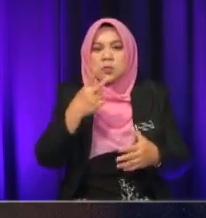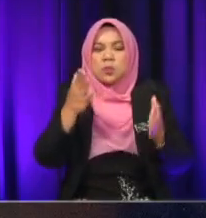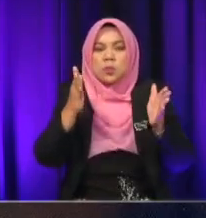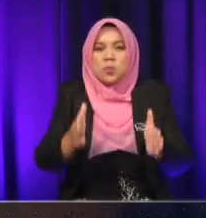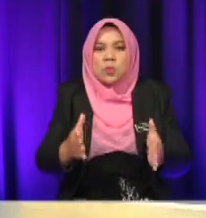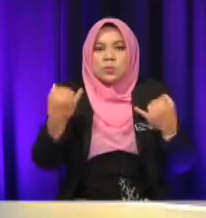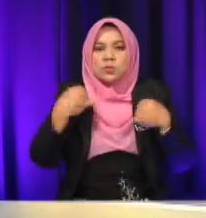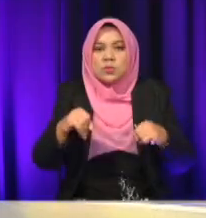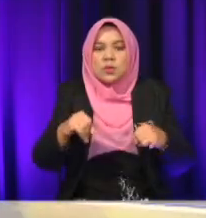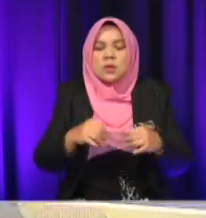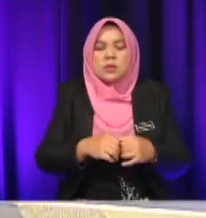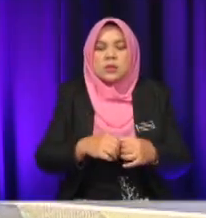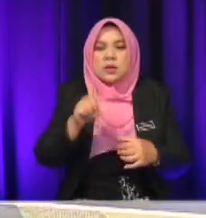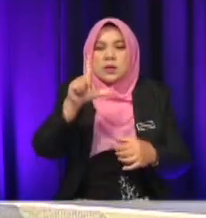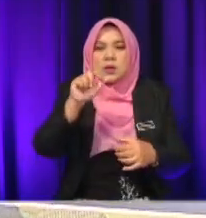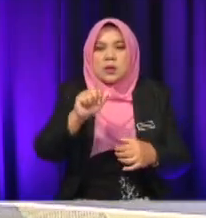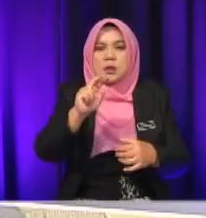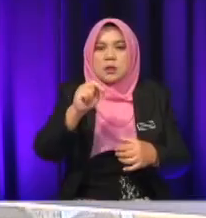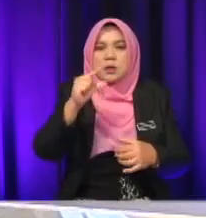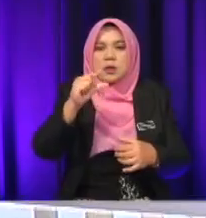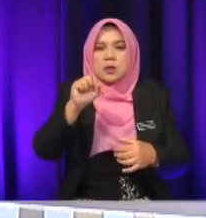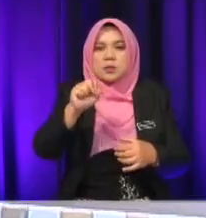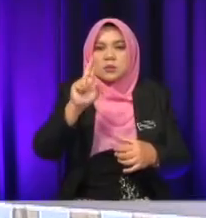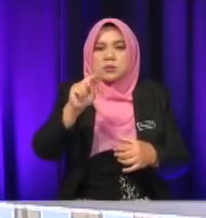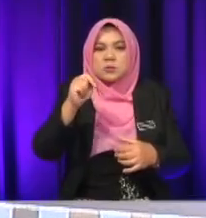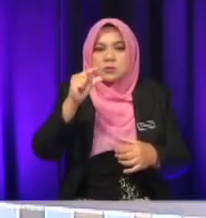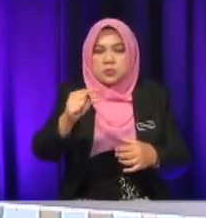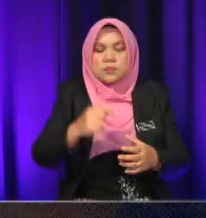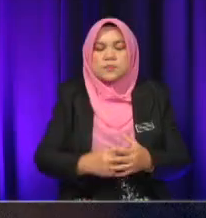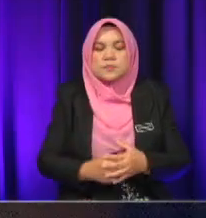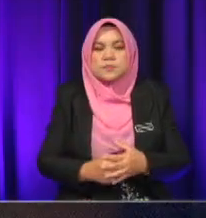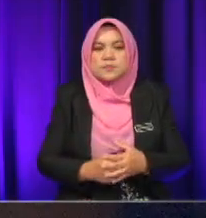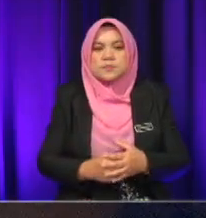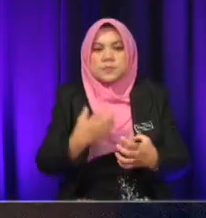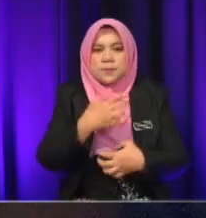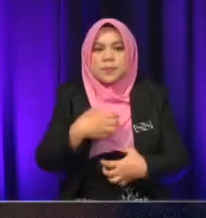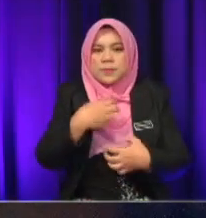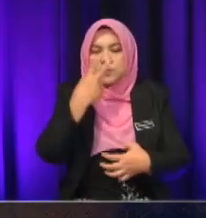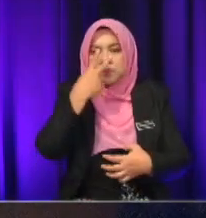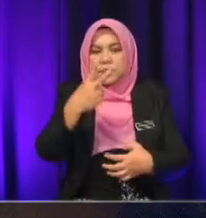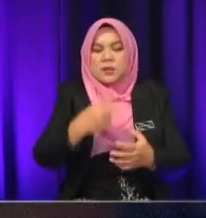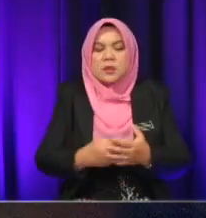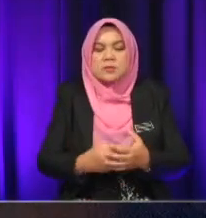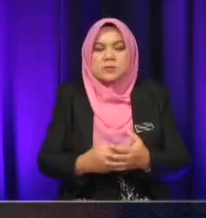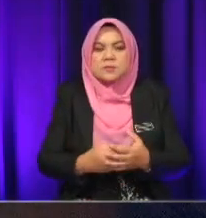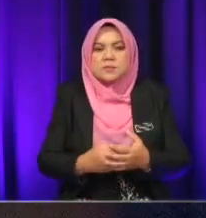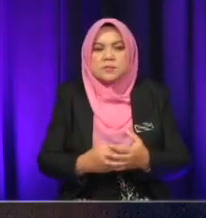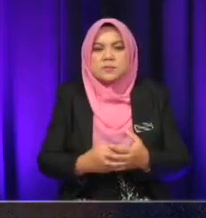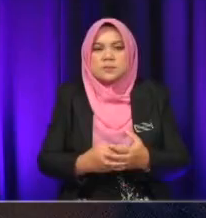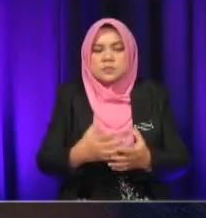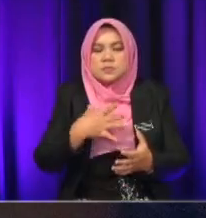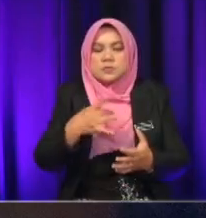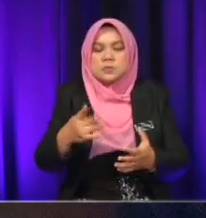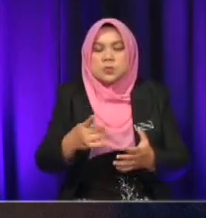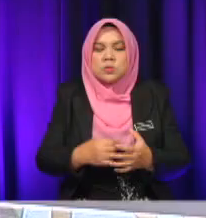kalau pasal malam tu, memang berselera ada, cikgu. Ya. Seronok kan? Betul, tengok seronok. Orang buat pemasaran dan dengan macam-macam gaya. Ya,